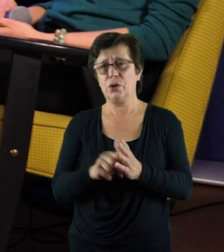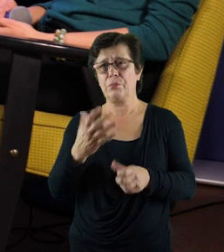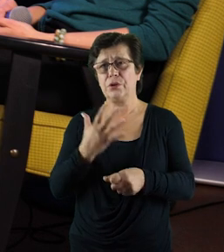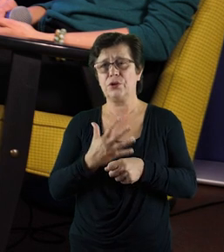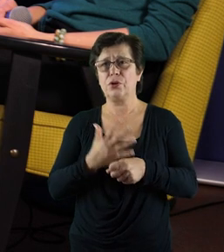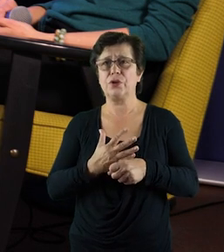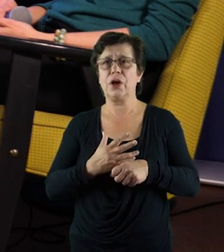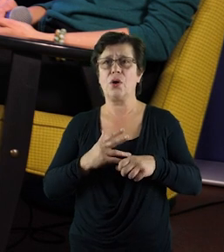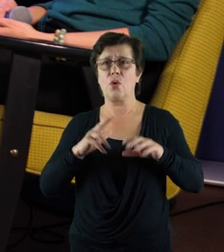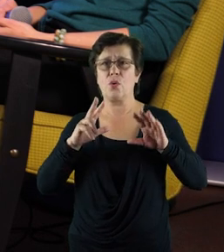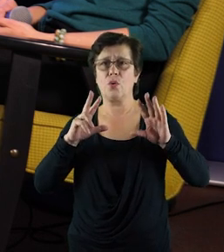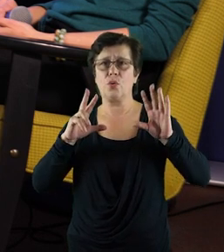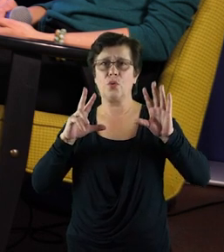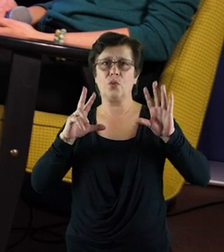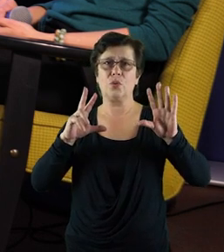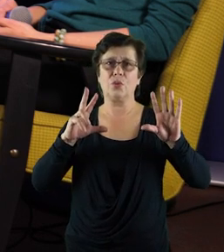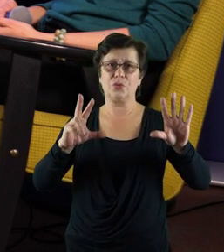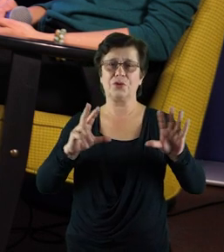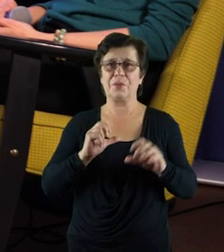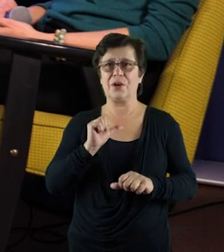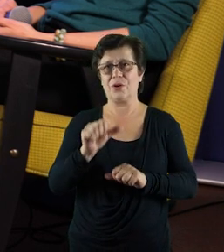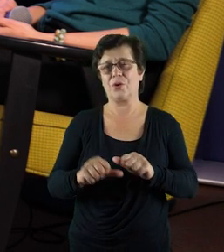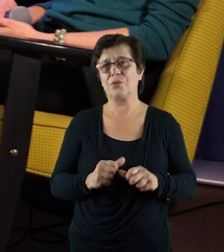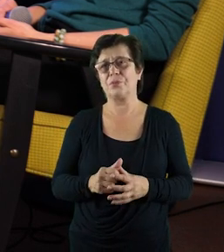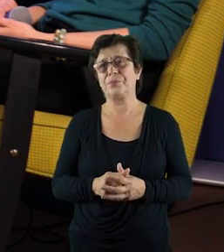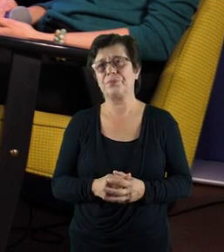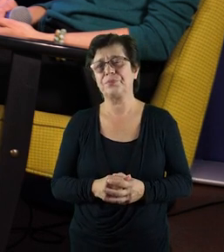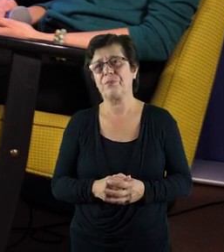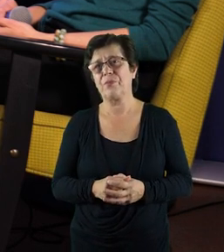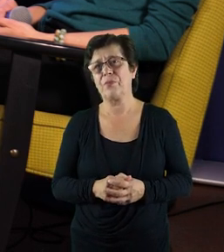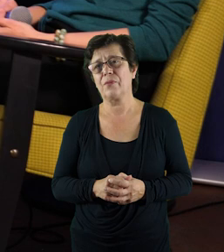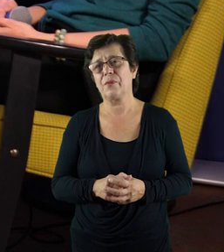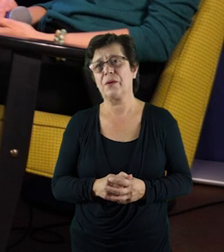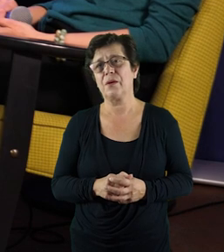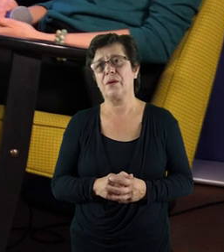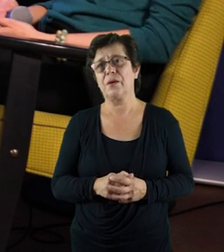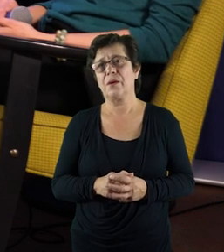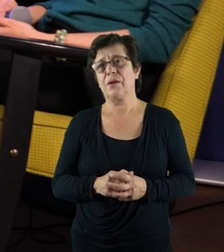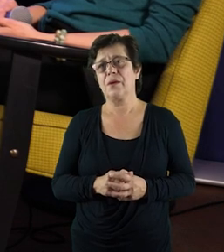58, do tak, to, Węgier. To jest kolejna rzecz, tak, o której tak. Chciałam wspomnieć. Natomiast